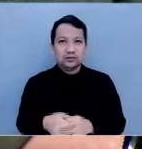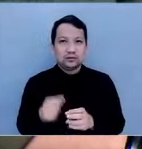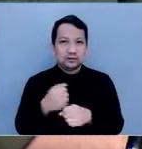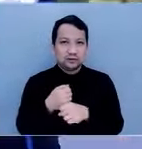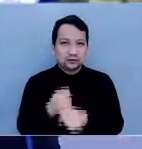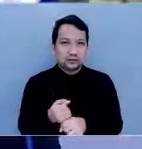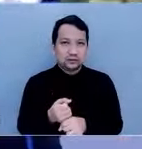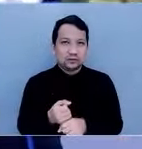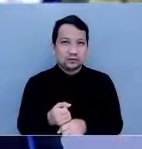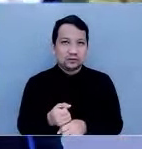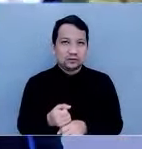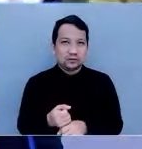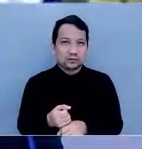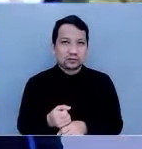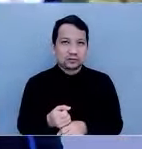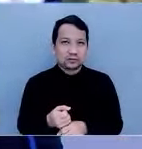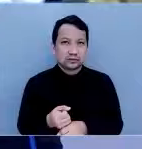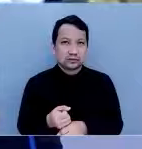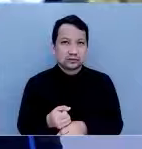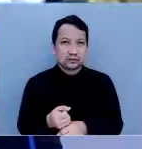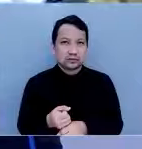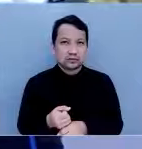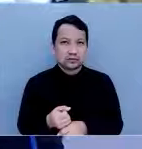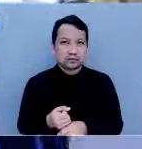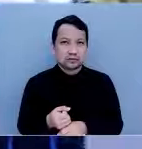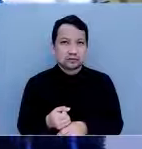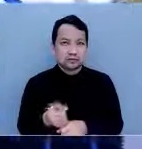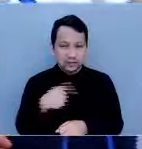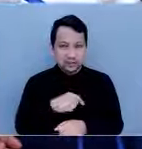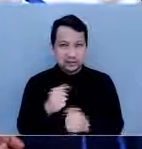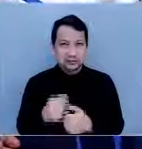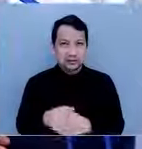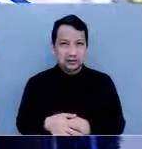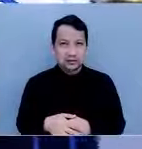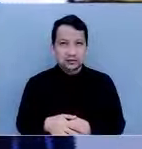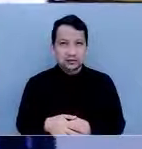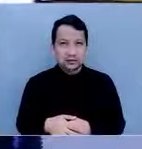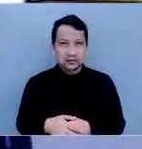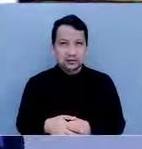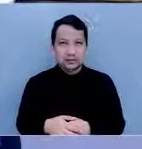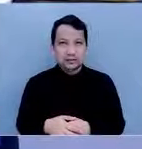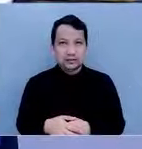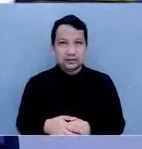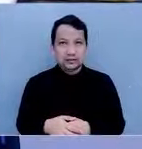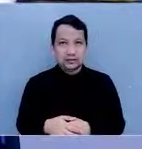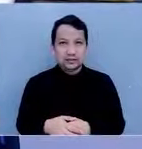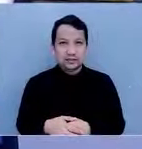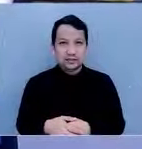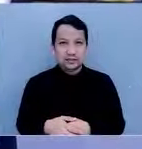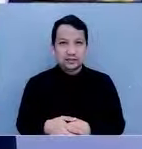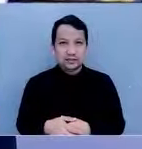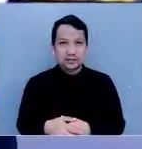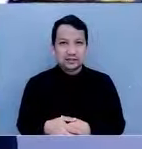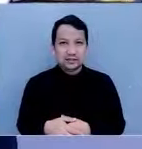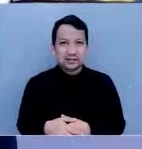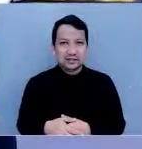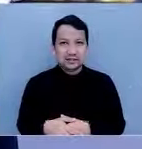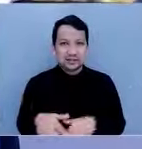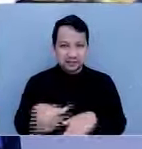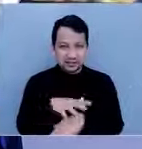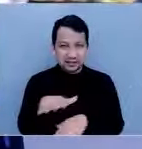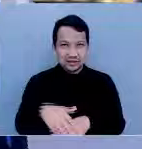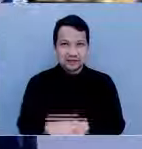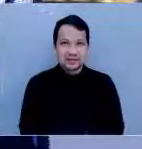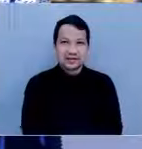ano? Good morning, kapatid. Ayan, game. Sige nga, makita nga natin. Wow. Gano'ng pagaling music? Lagyan natin Joseph, ng music.